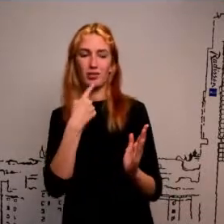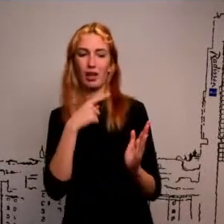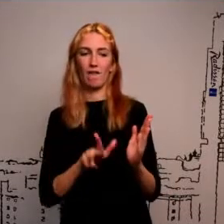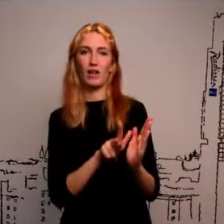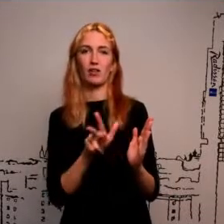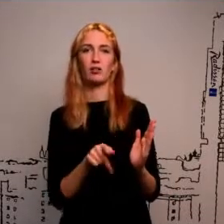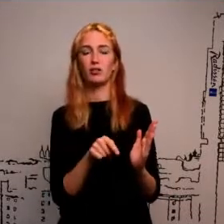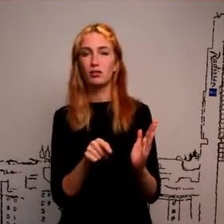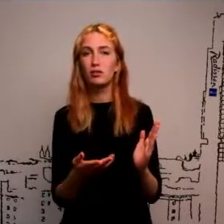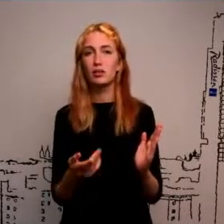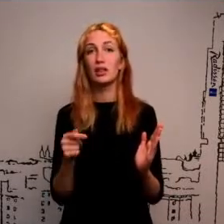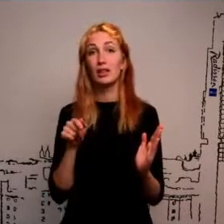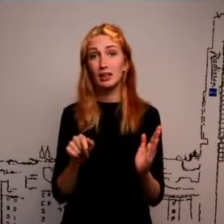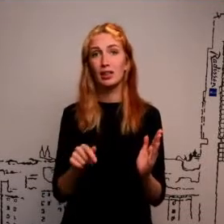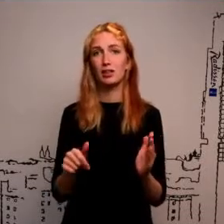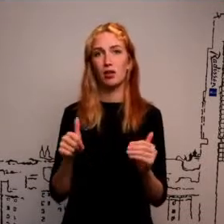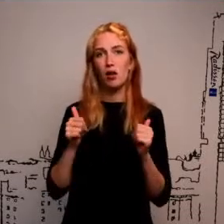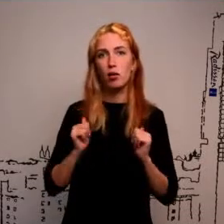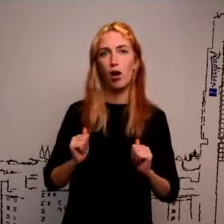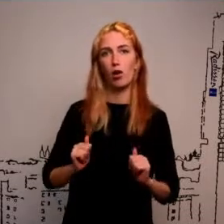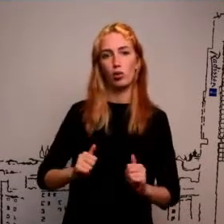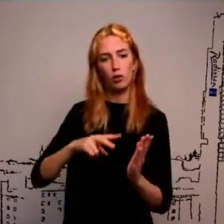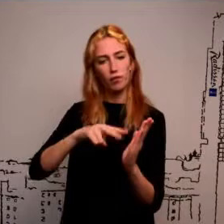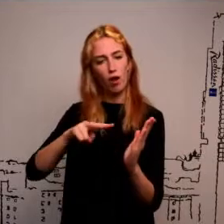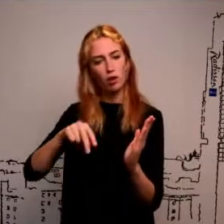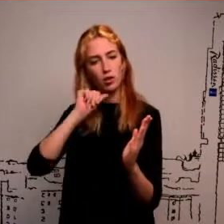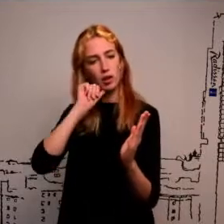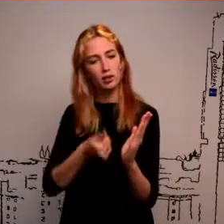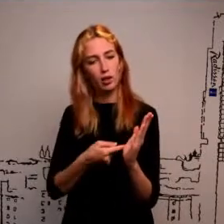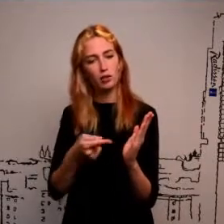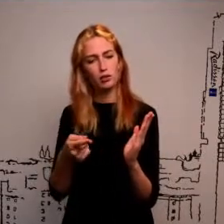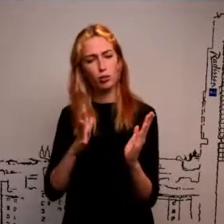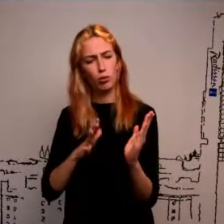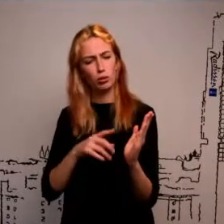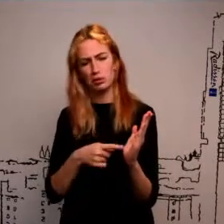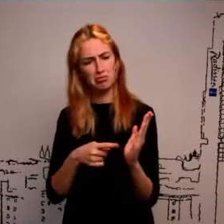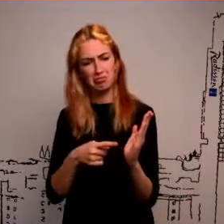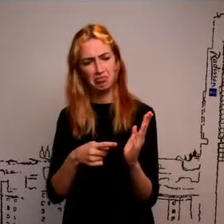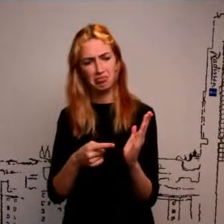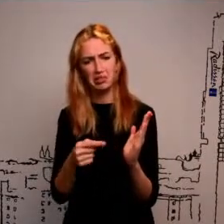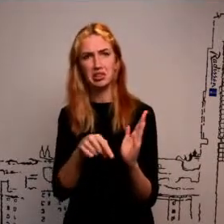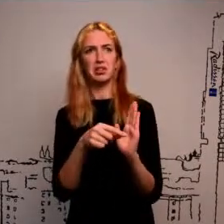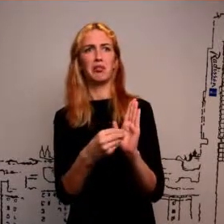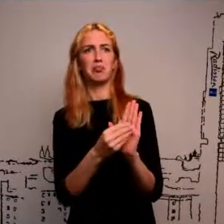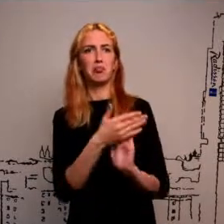ka võimalik mingil hetkel rahulikult näidata või vaadata näpp peale sinna, et oota, aga siin ei ole sellist asja nagu